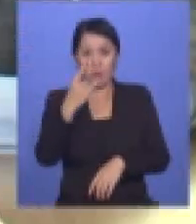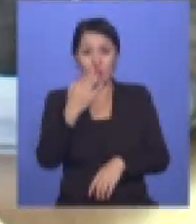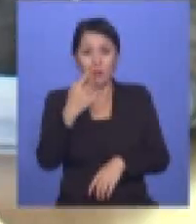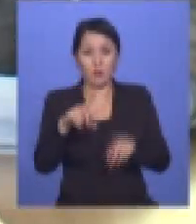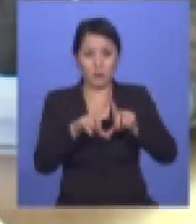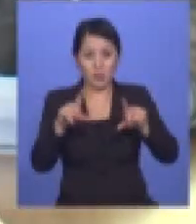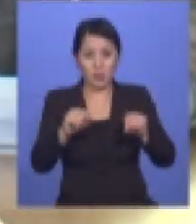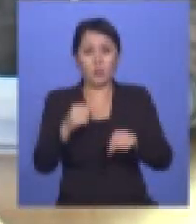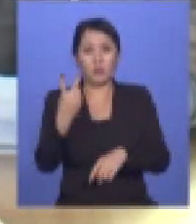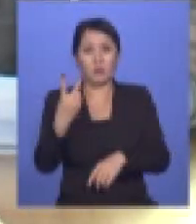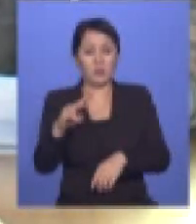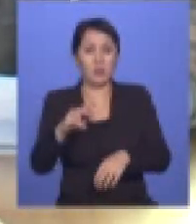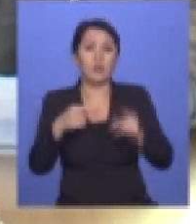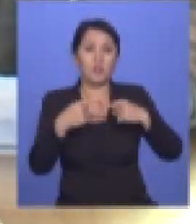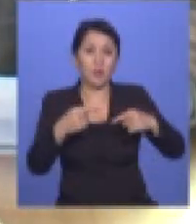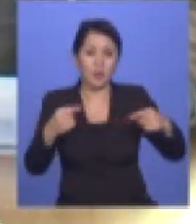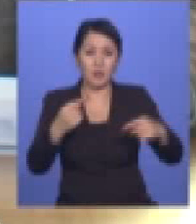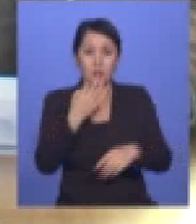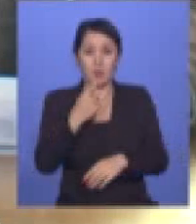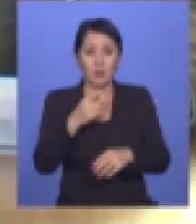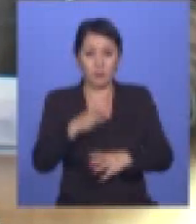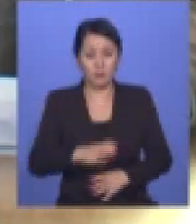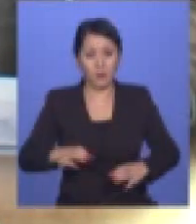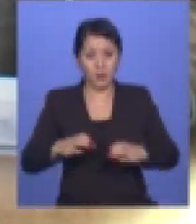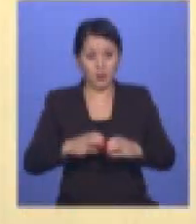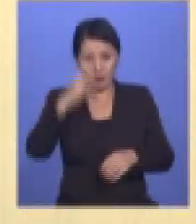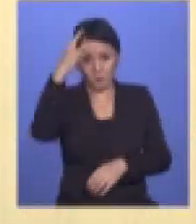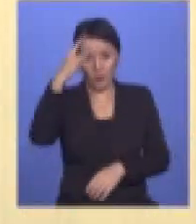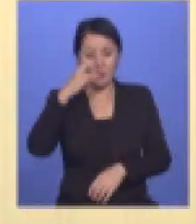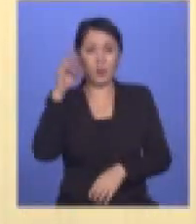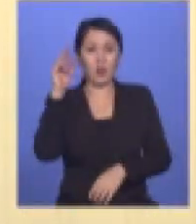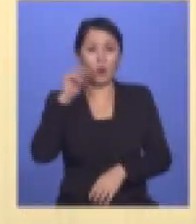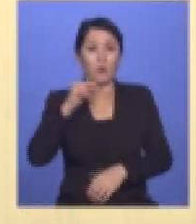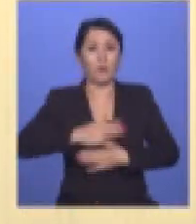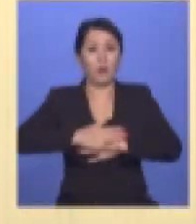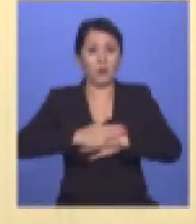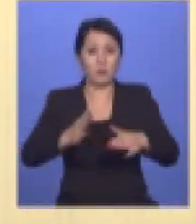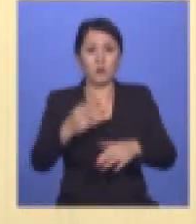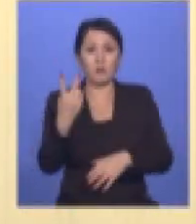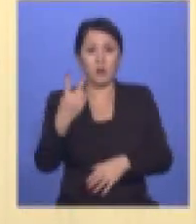тіліндегі балабақша болса, 20-сы аралас тілде. Қазақ топтарының санын көбейту мақсатында жаңа